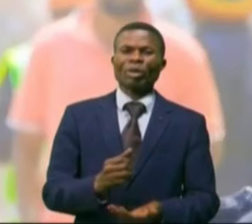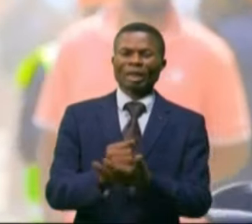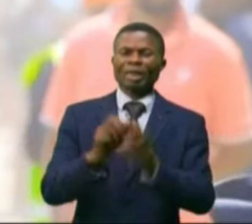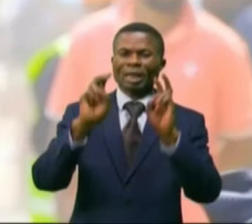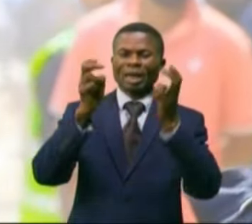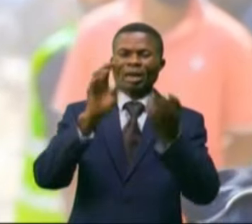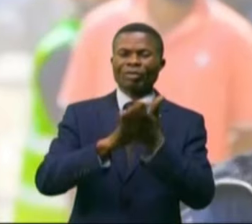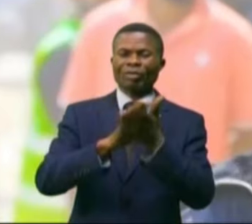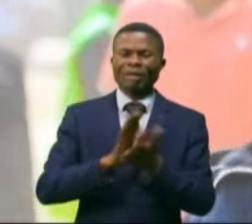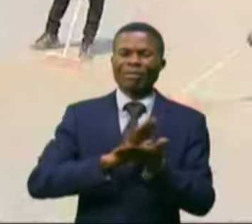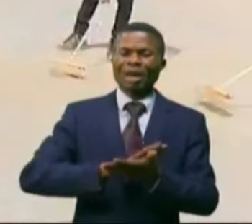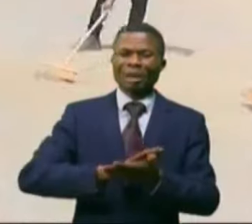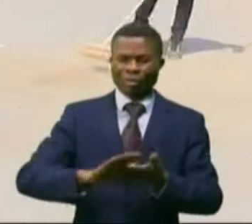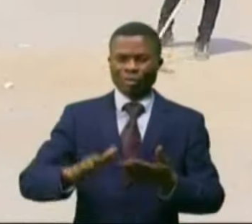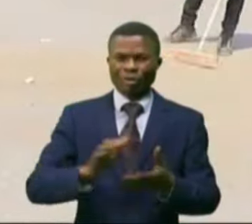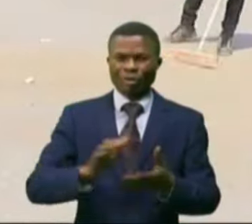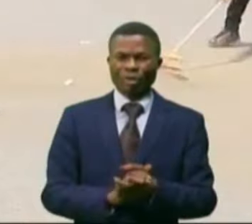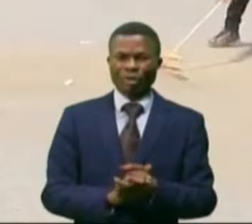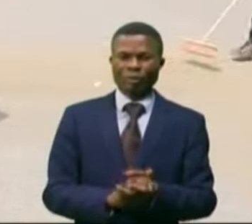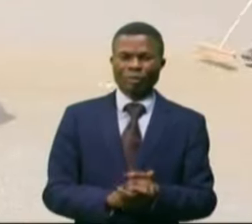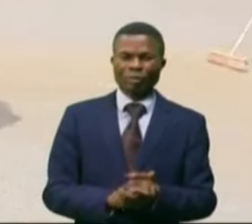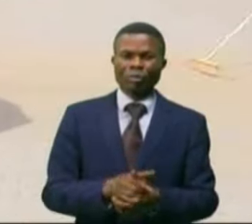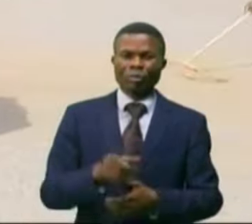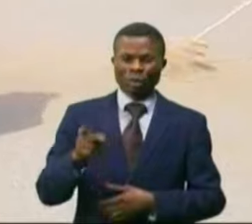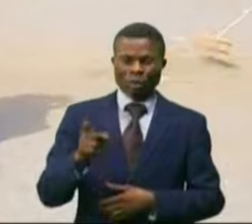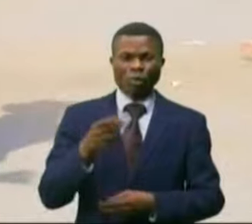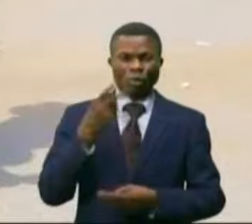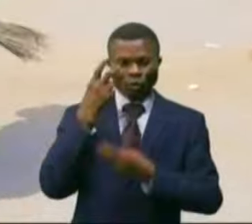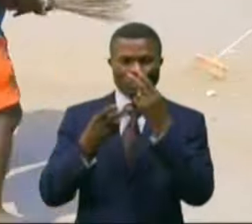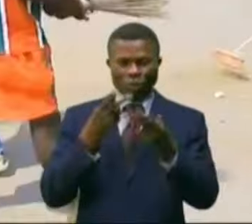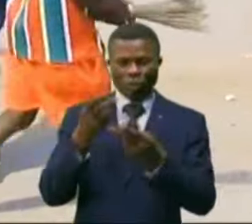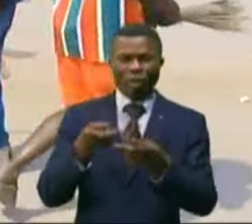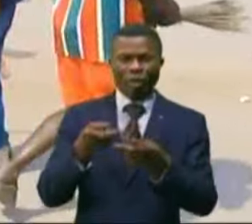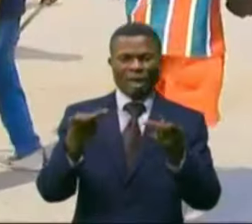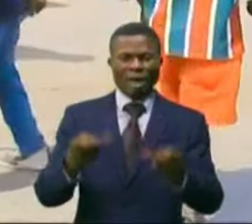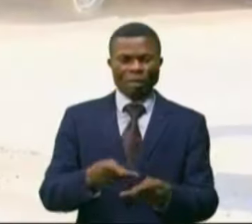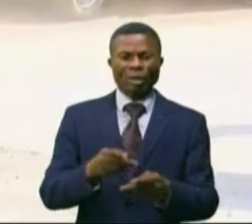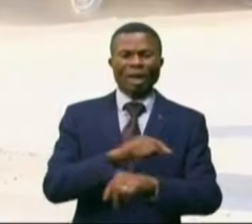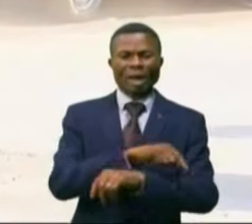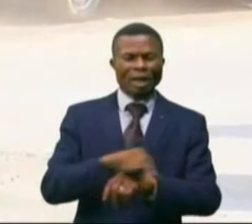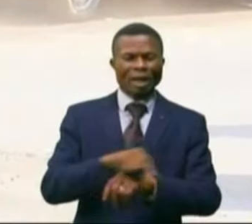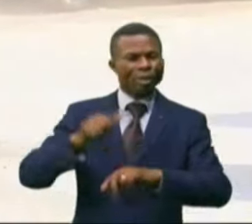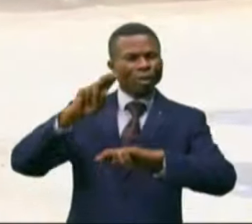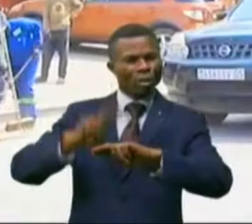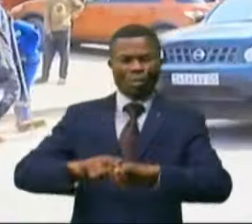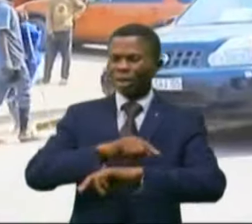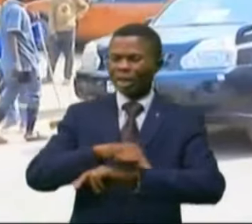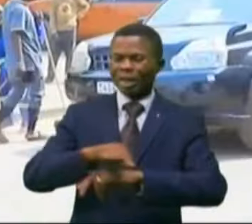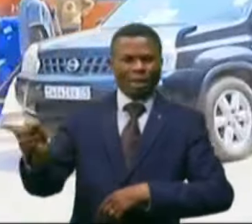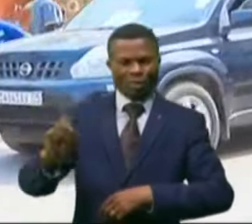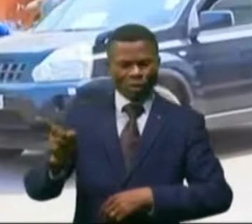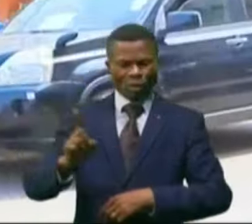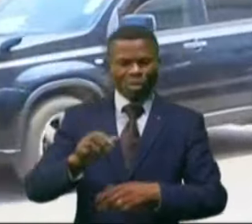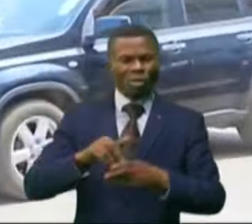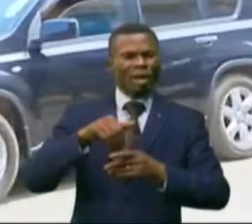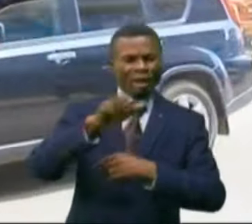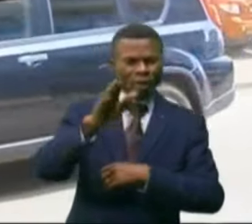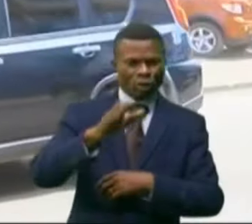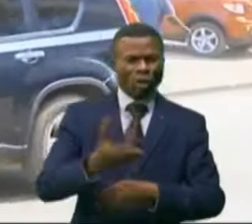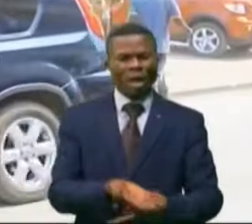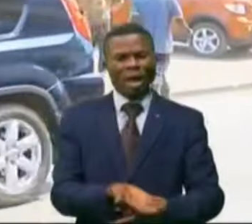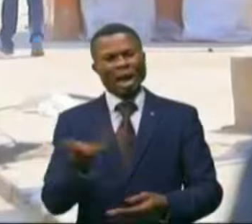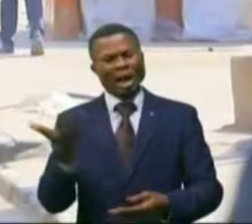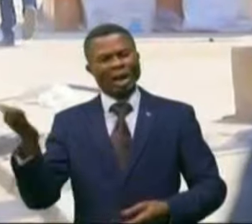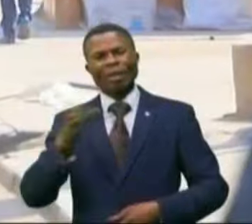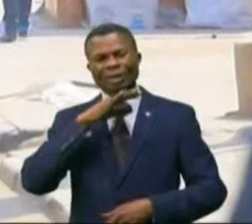Sous la supervision de la dame de fer qui a fait du terrain son second bureau, ses équipes ont tour à tour enlevé les immondices à la grande place de